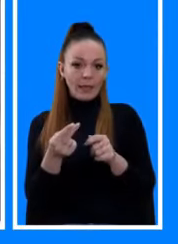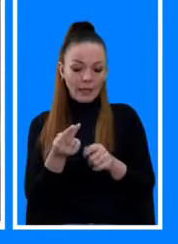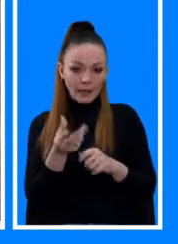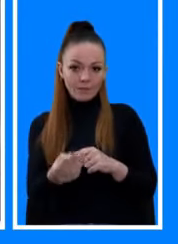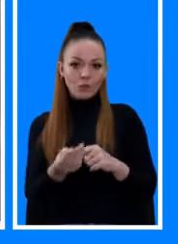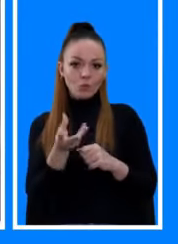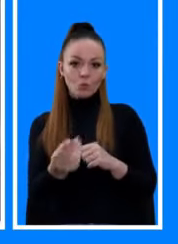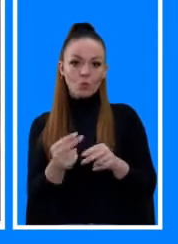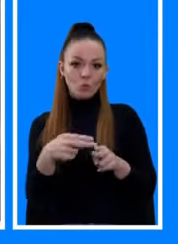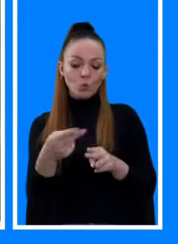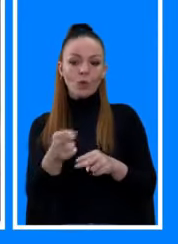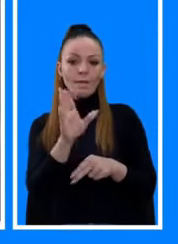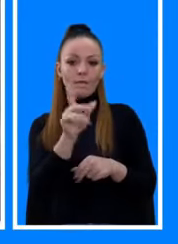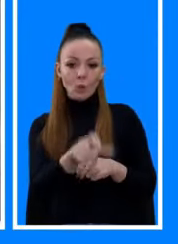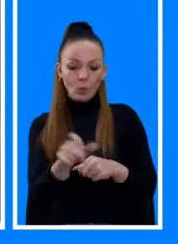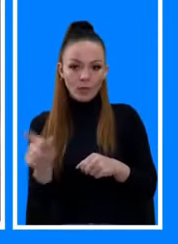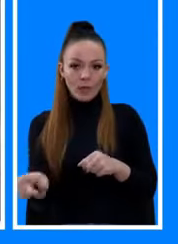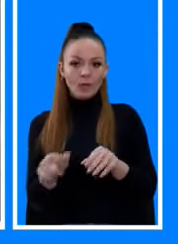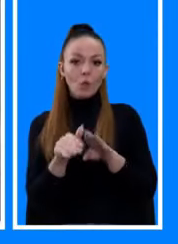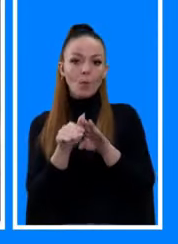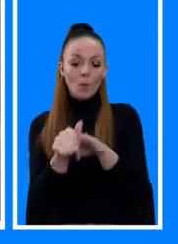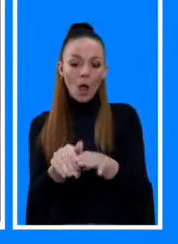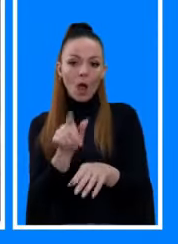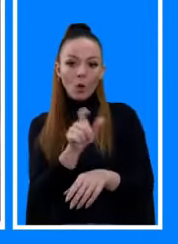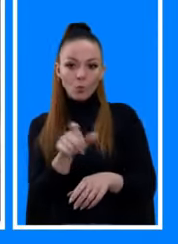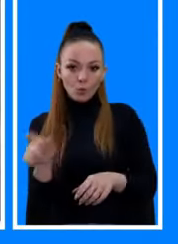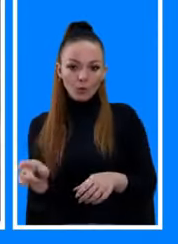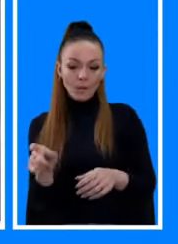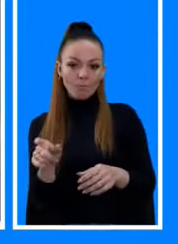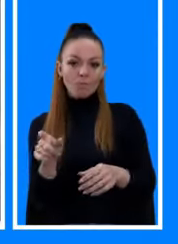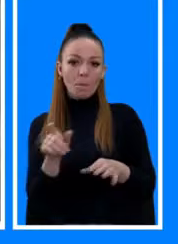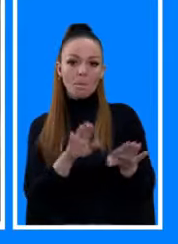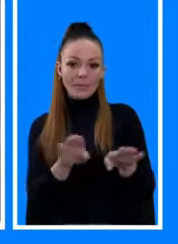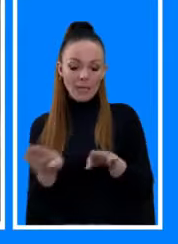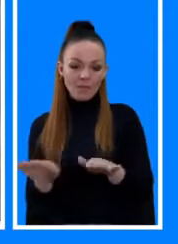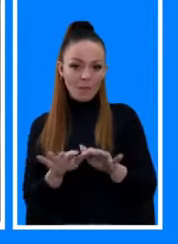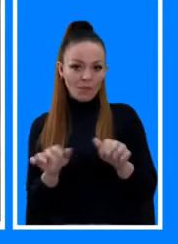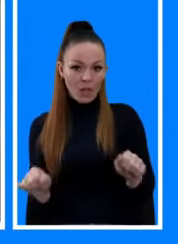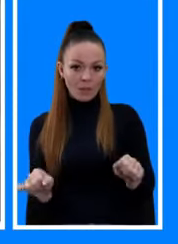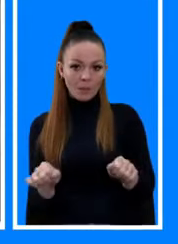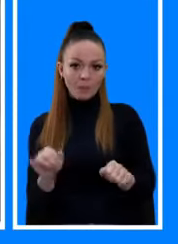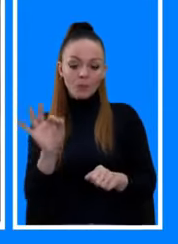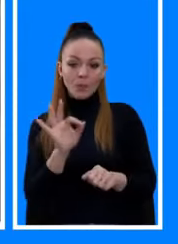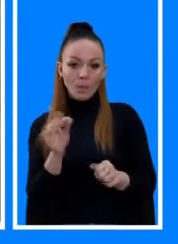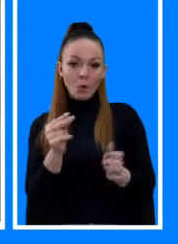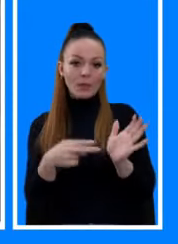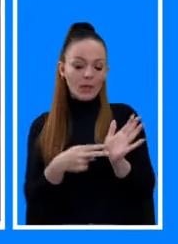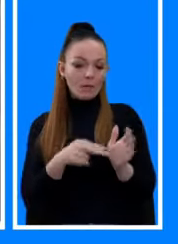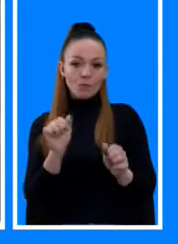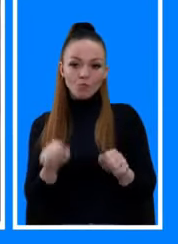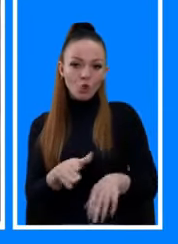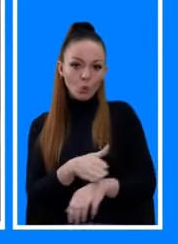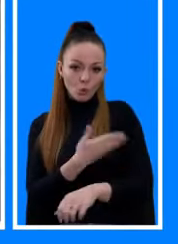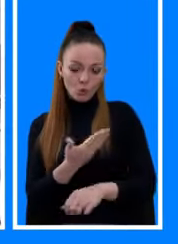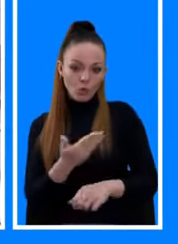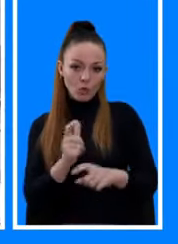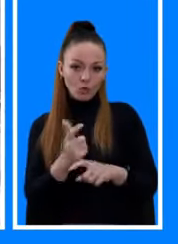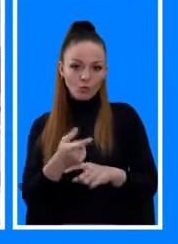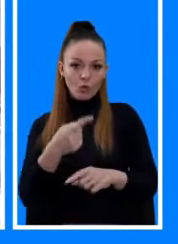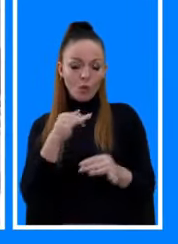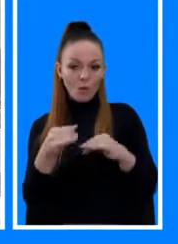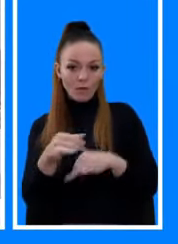інвестує в людей, допомагає людям, допомагає місцевим владам. Ну, про тарифи можна дуже довго говорити, і в